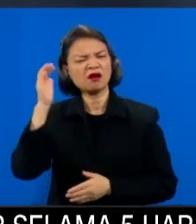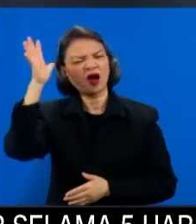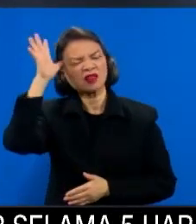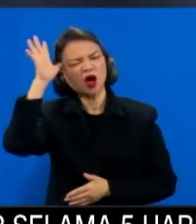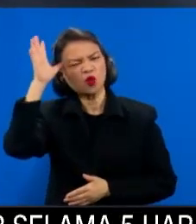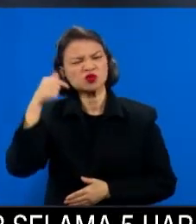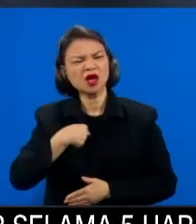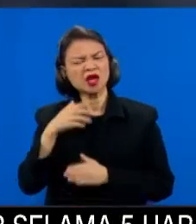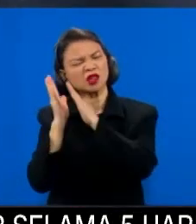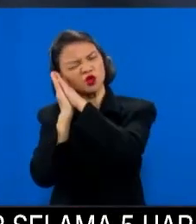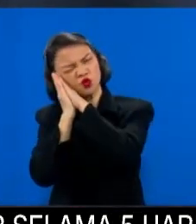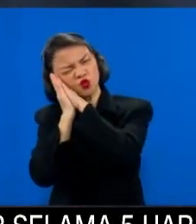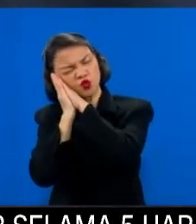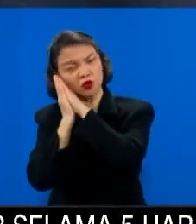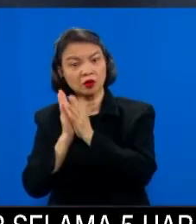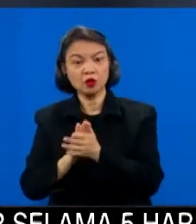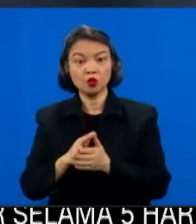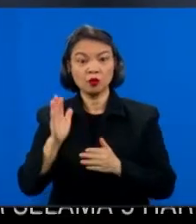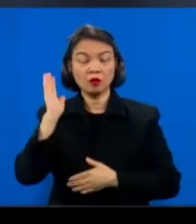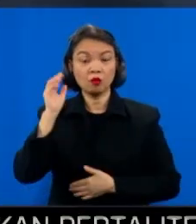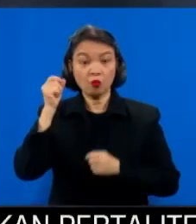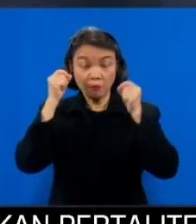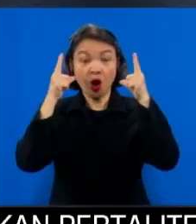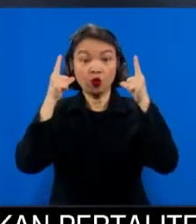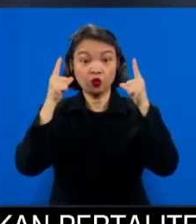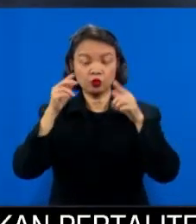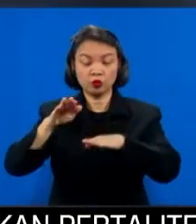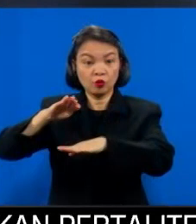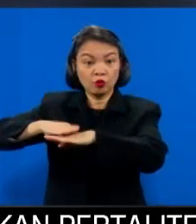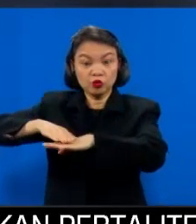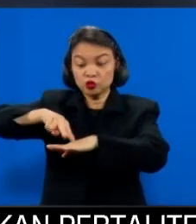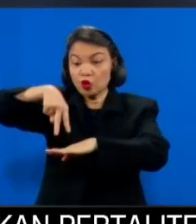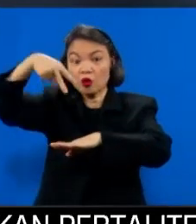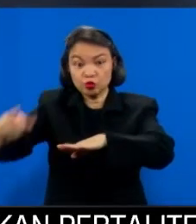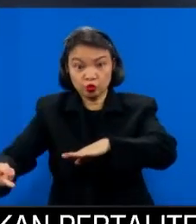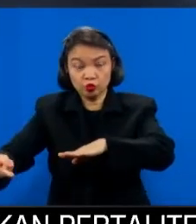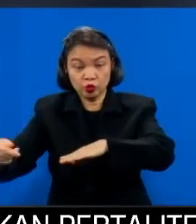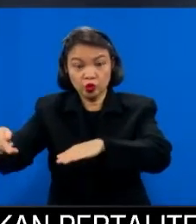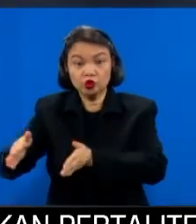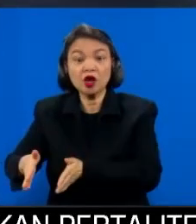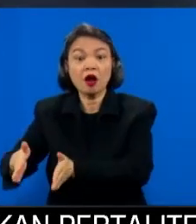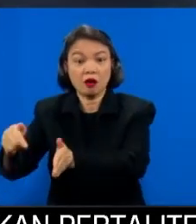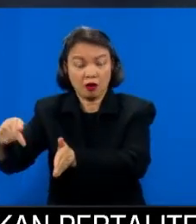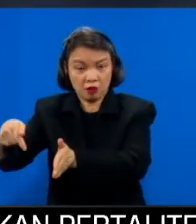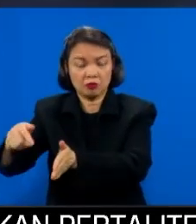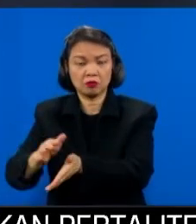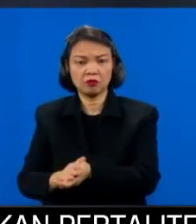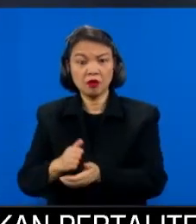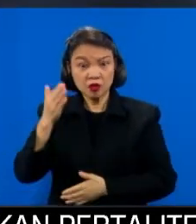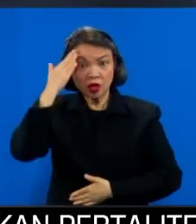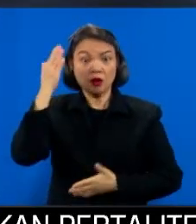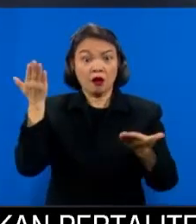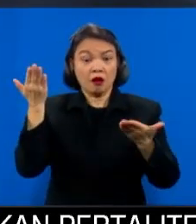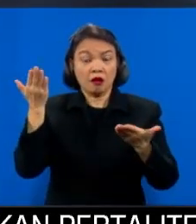juga pas bangun udah ada di jalan raya gitu. Baru sadar? Baru sadar, ya. Baru sadar, mobil